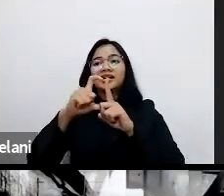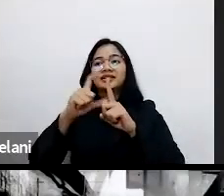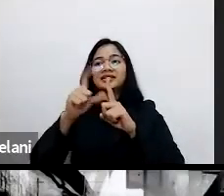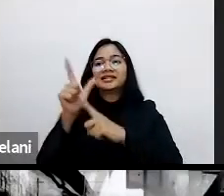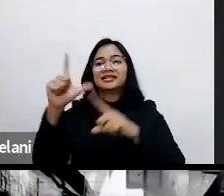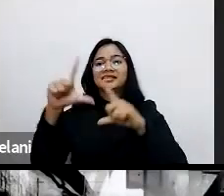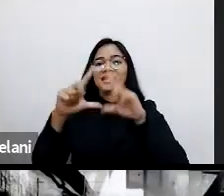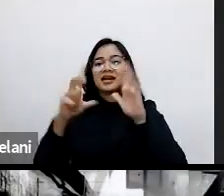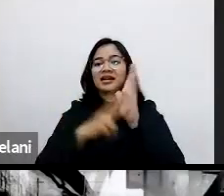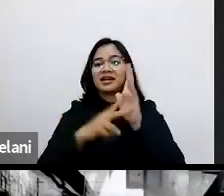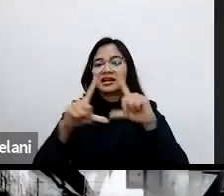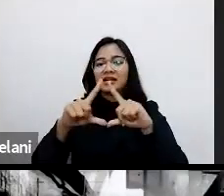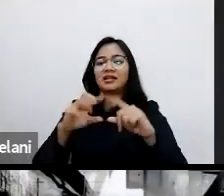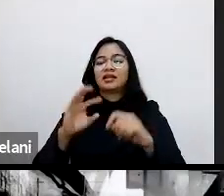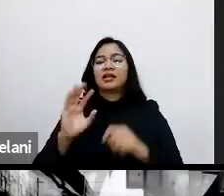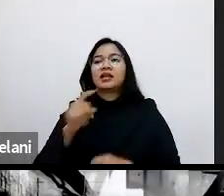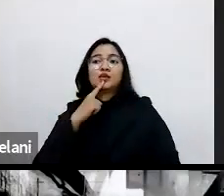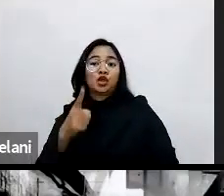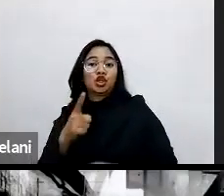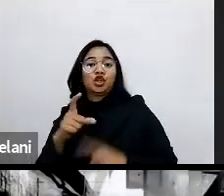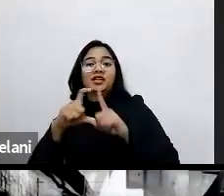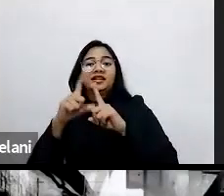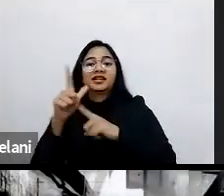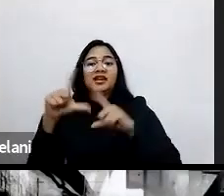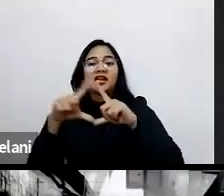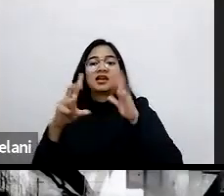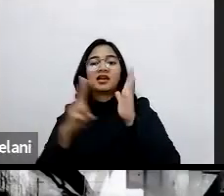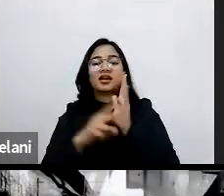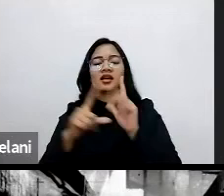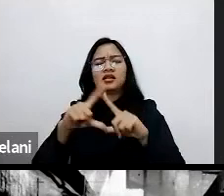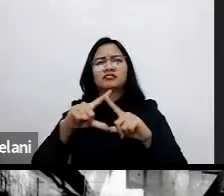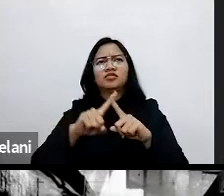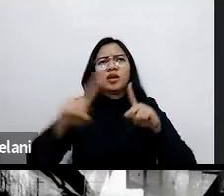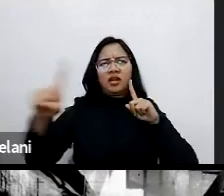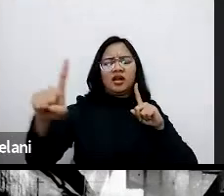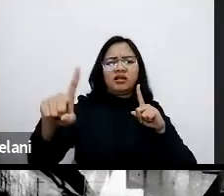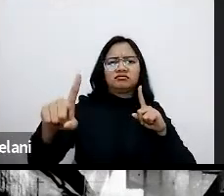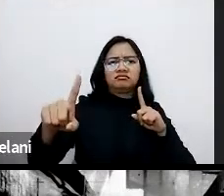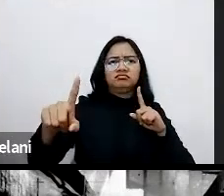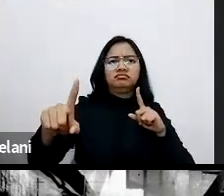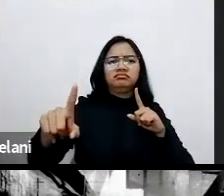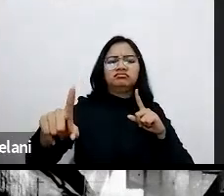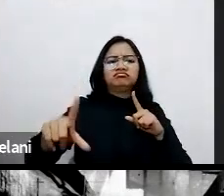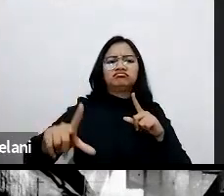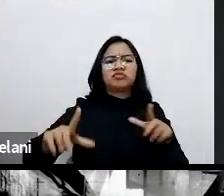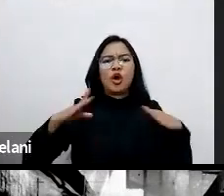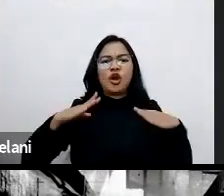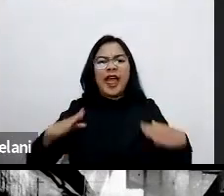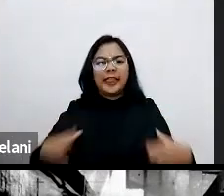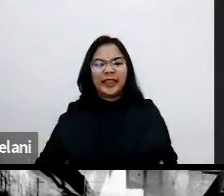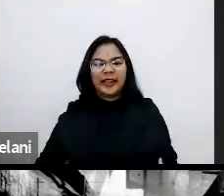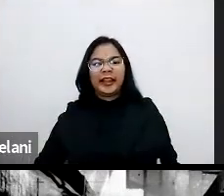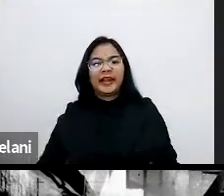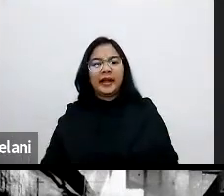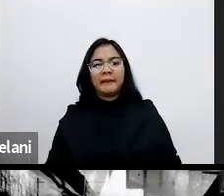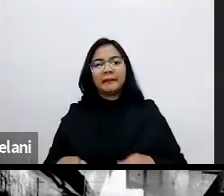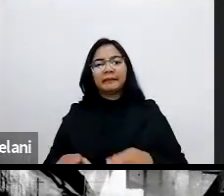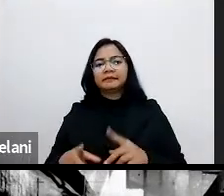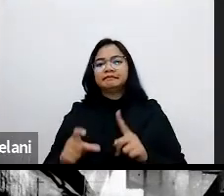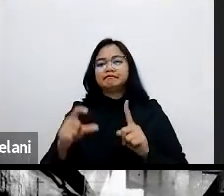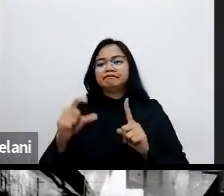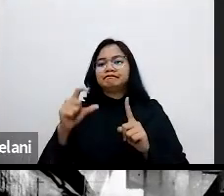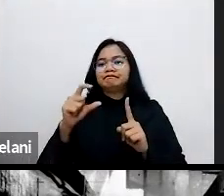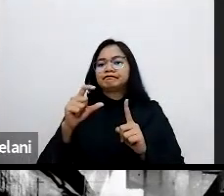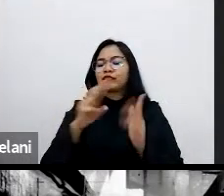Mbak Diana. Sejauh mana kode etik di perguruan tinggi itu bisa menjadi salah satu kebijakan